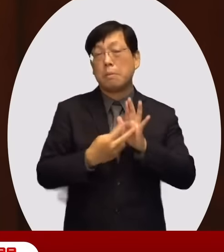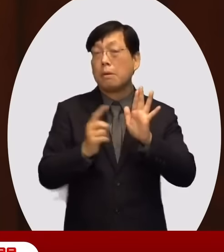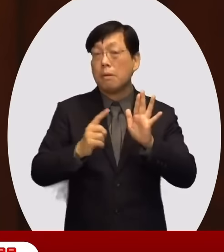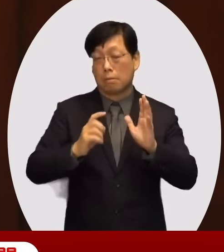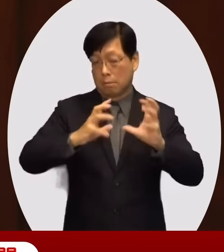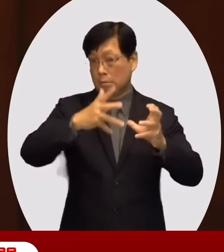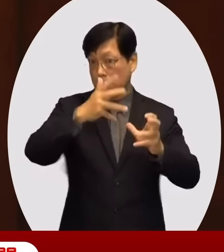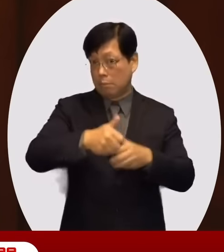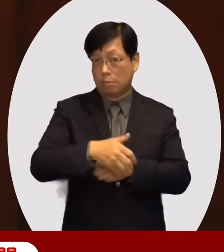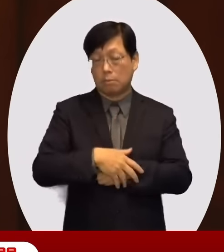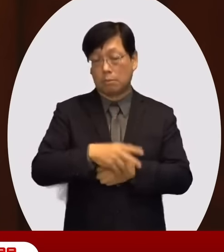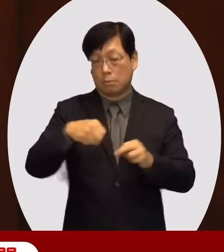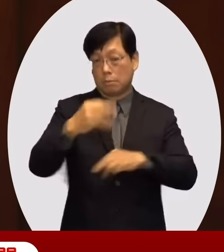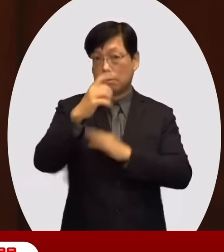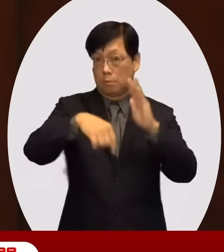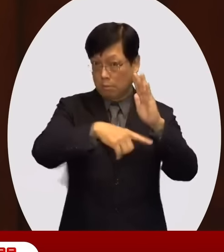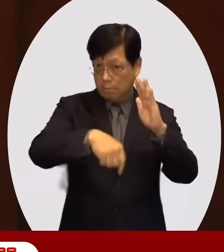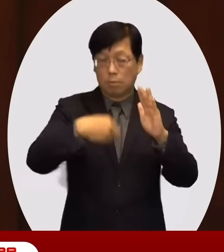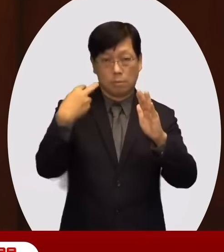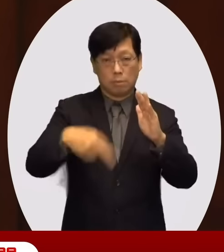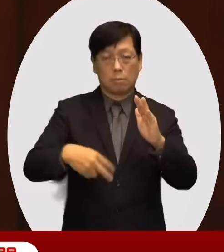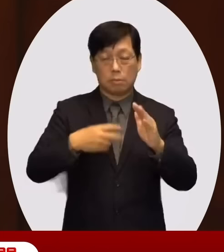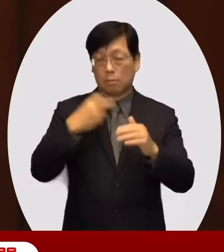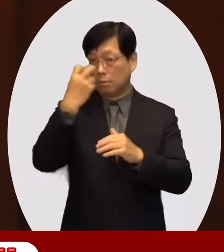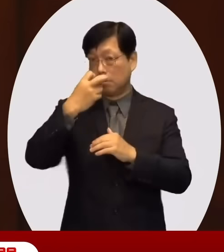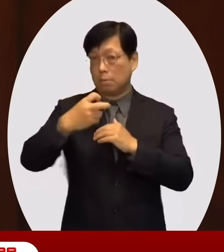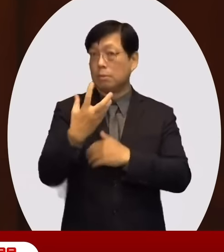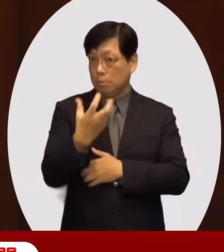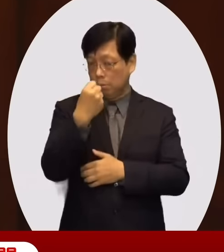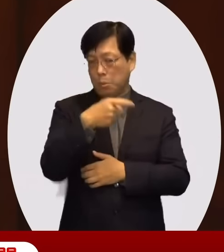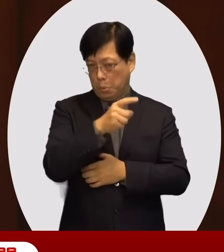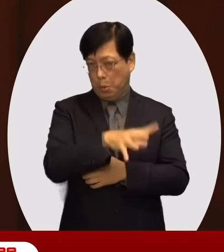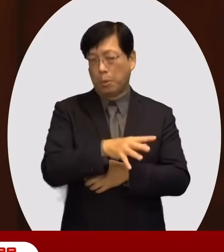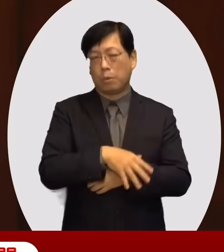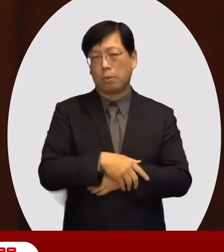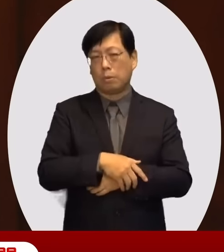因为总统、行政院还有监察权，